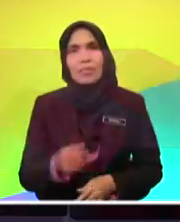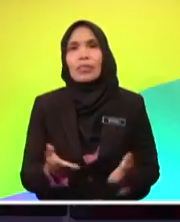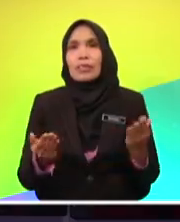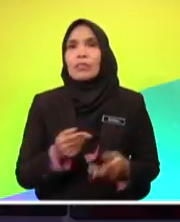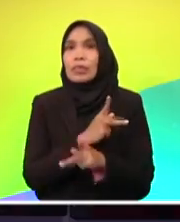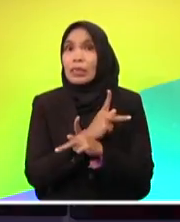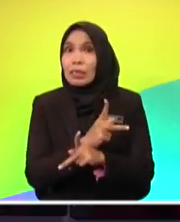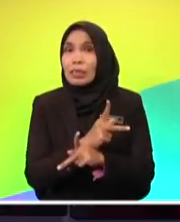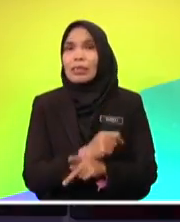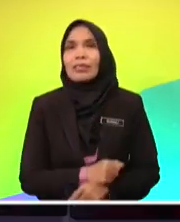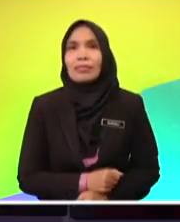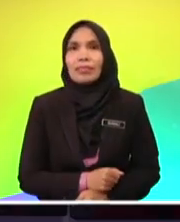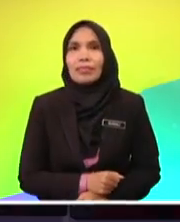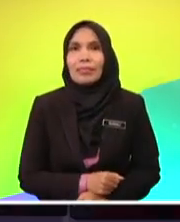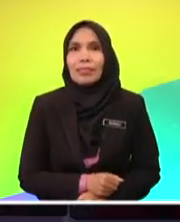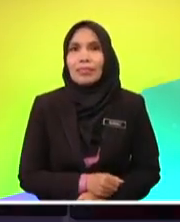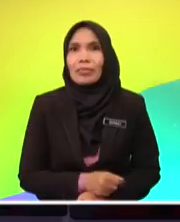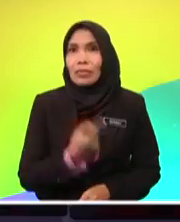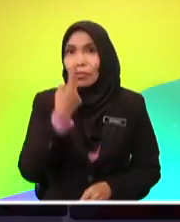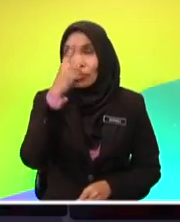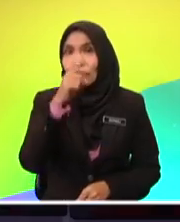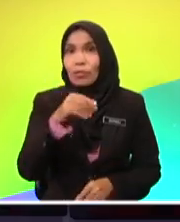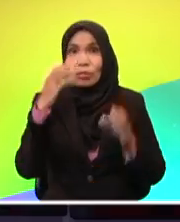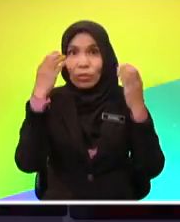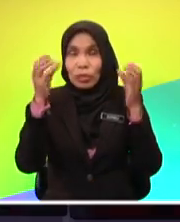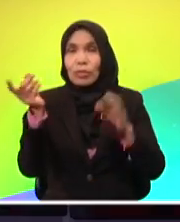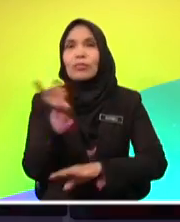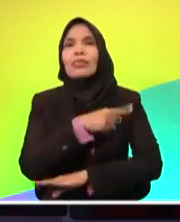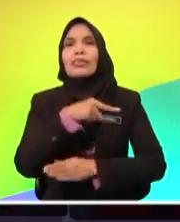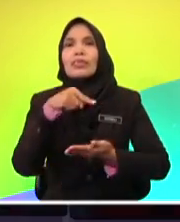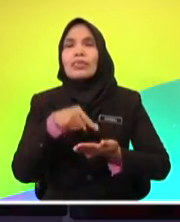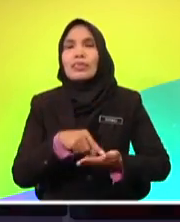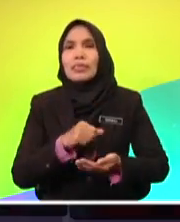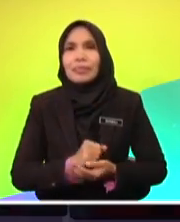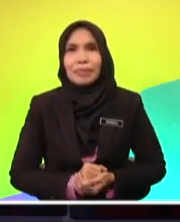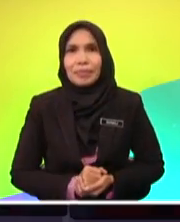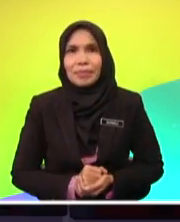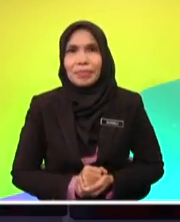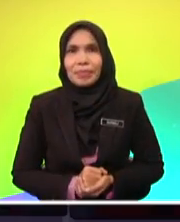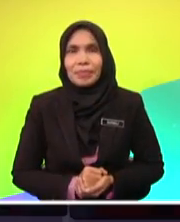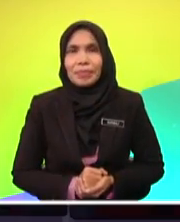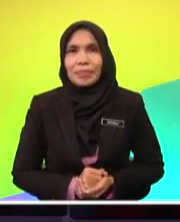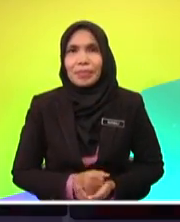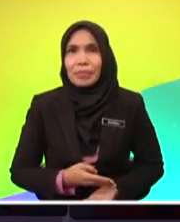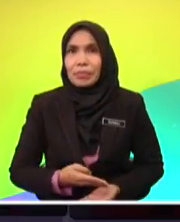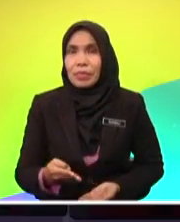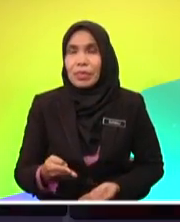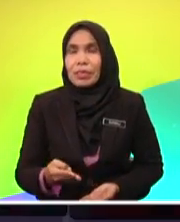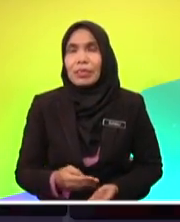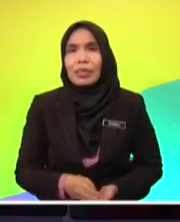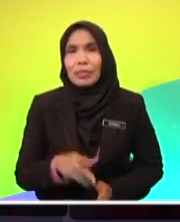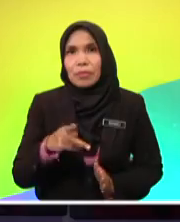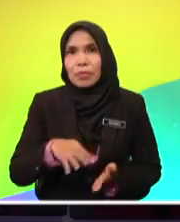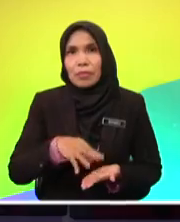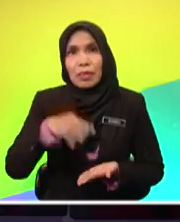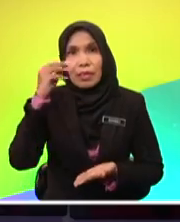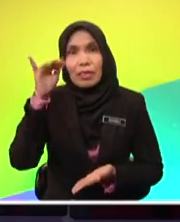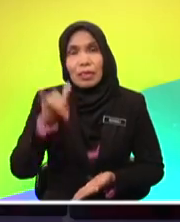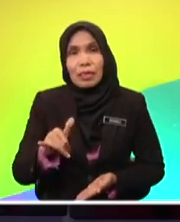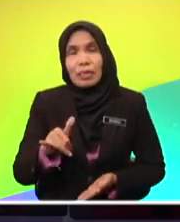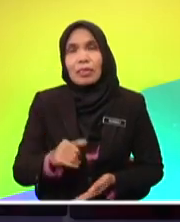kita dan juga Cikgu Suhaili kerana bersama untuk satu jam ini bagi pembelajaran yang dapat menambahkan ilmu pengetahuan